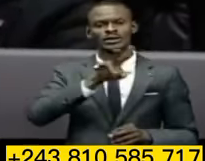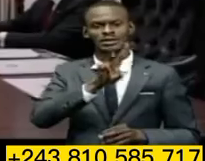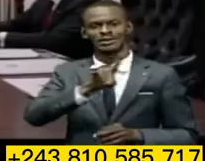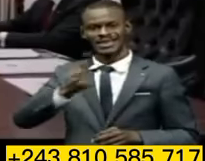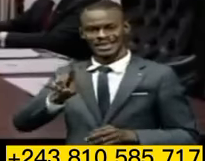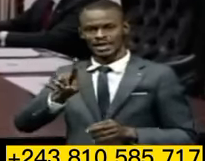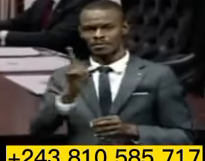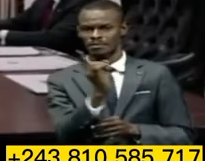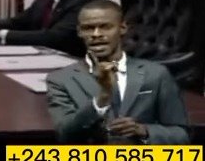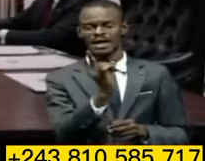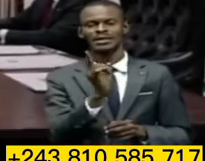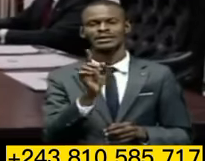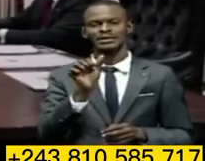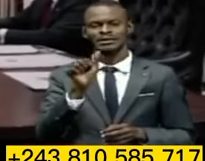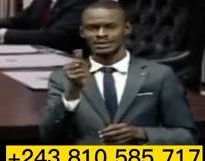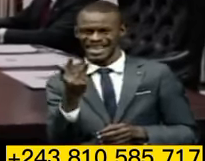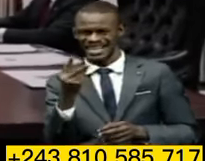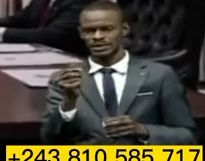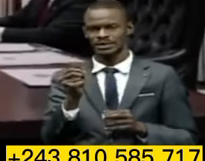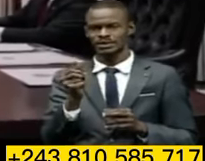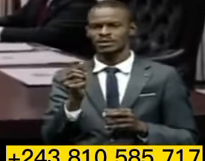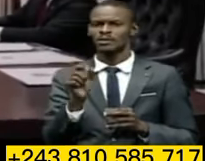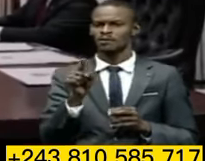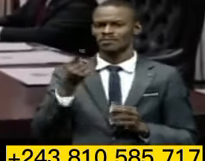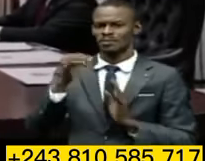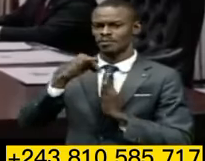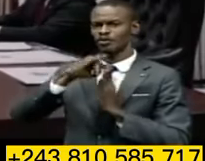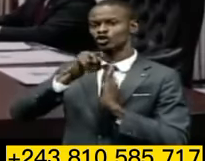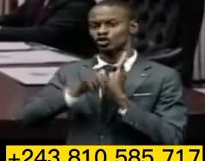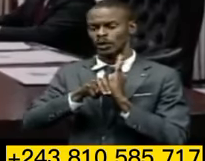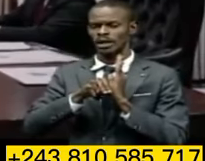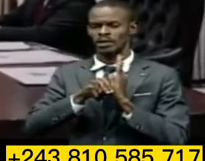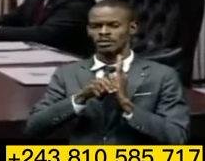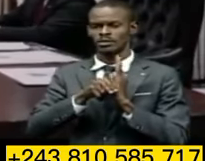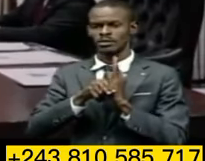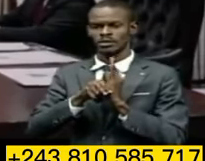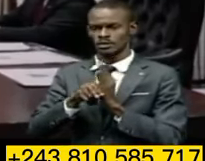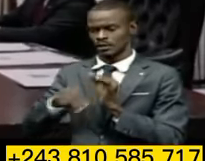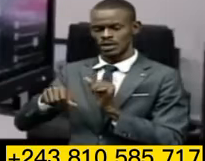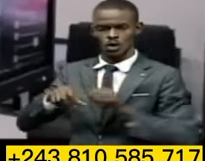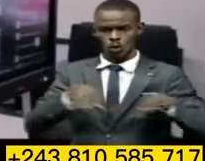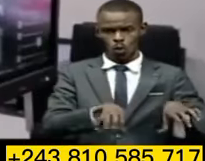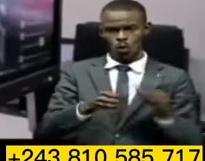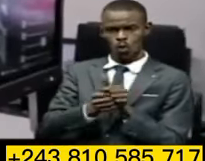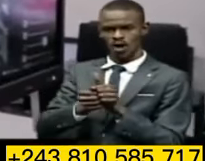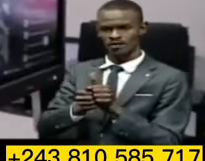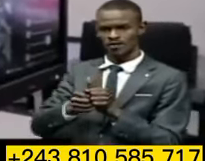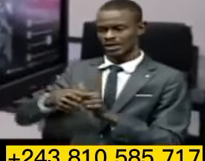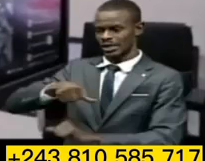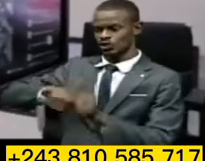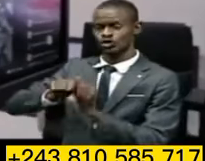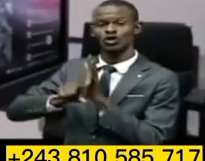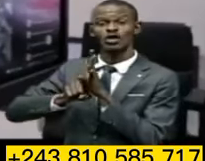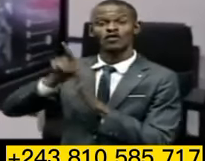71-1-ZR du 1er juin 2022 conclu entre l'Association internationale de développement et la République démocratique